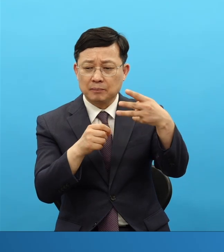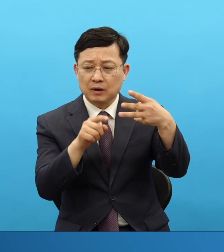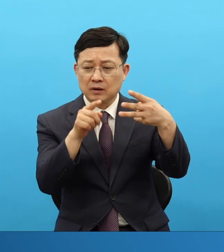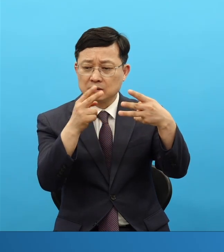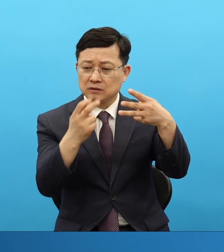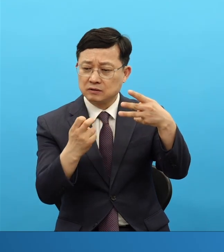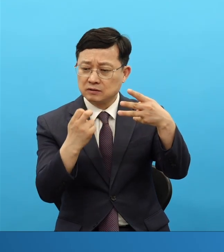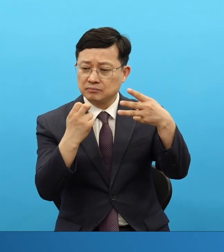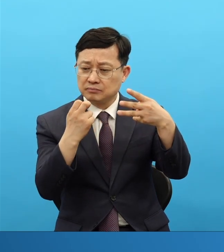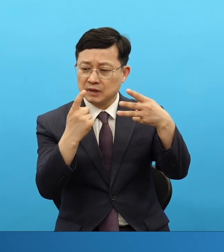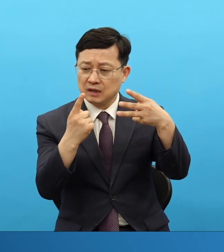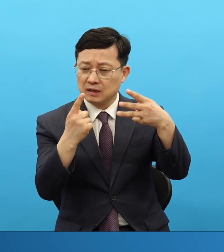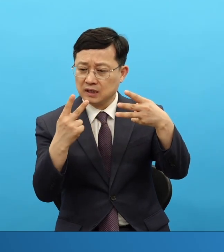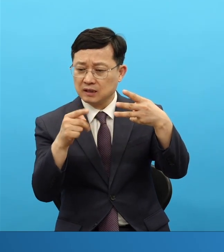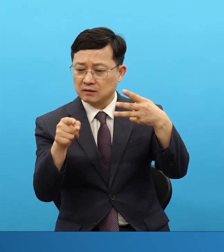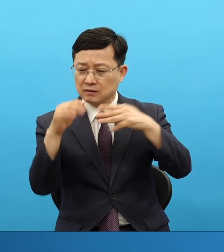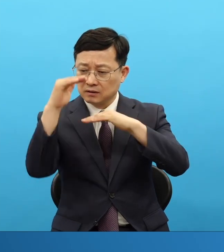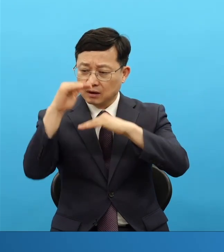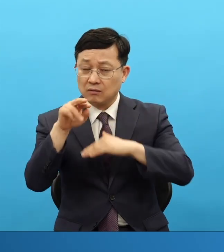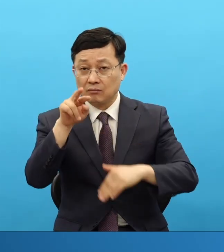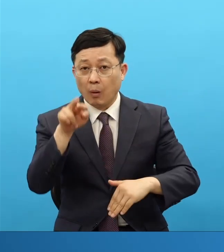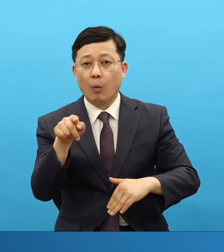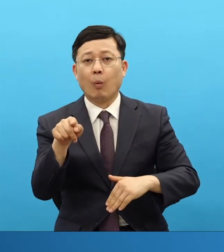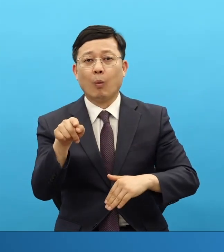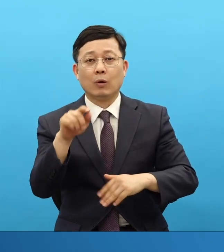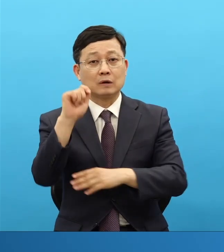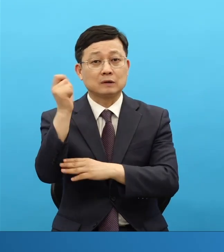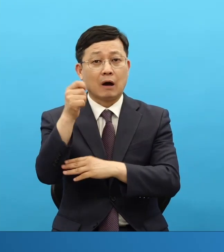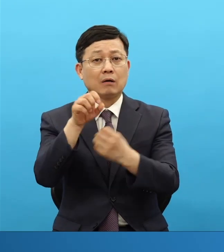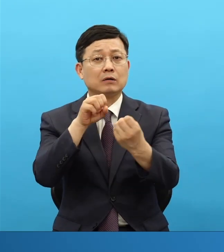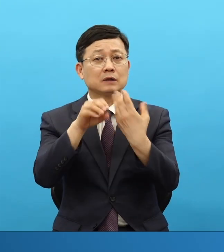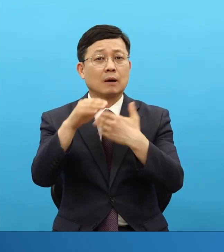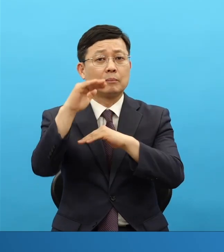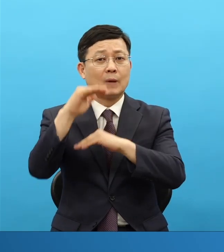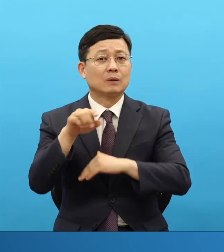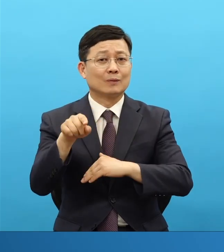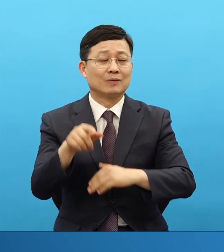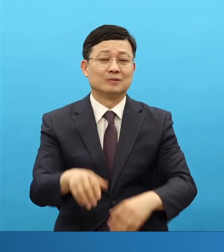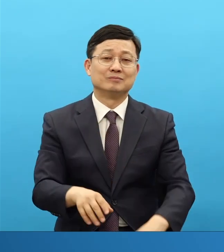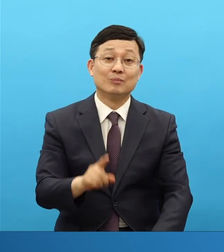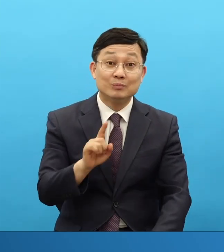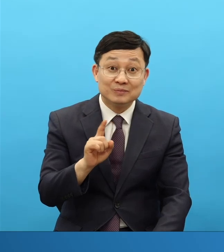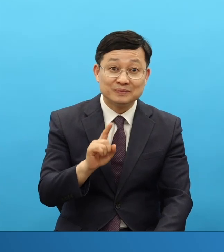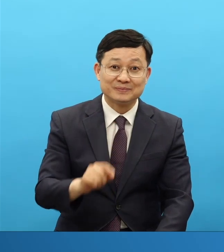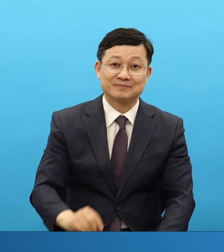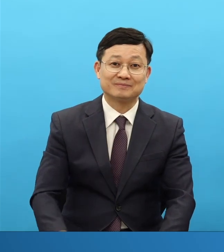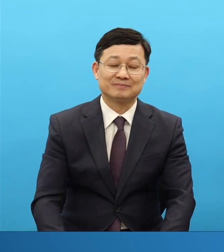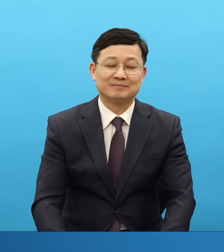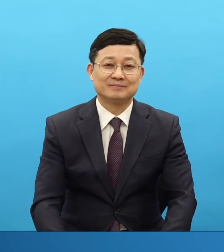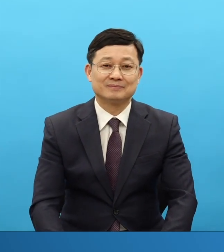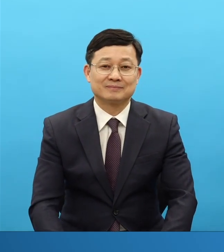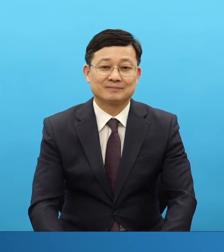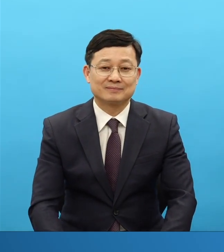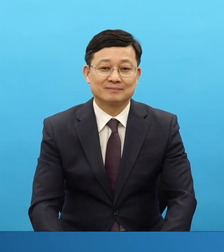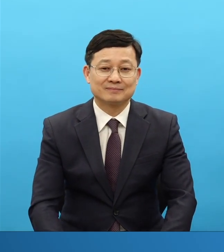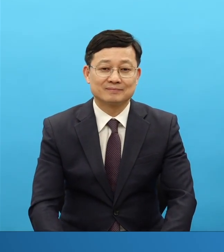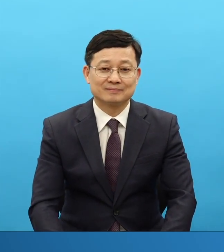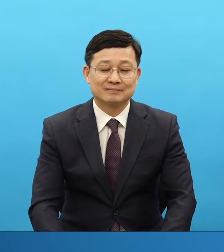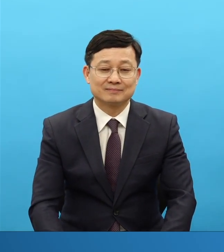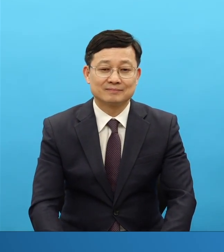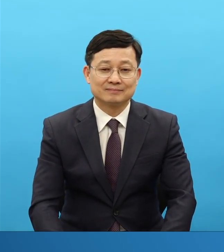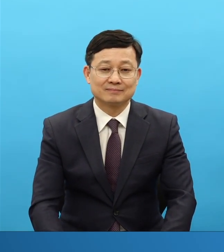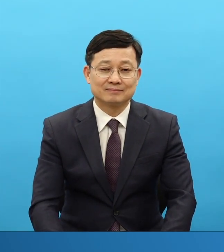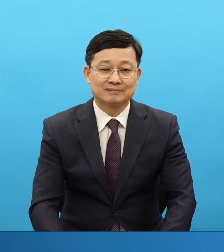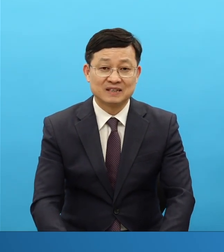22절에 말씀. If you look at Psalm 103, verses 20, 21, and 22, David spoke about what happens the moment that you grab hold of the covenant properly.